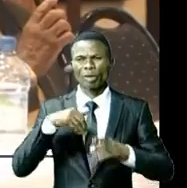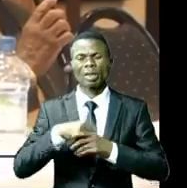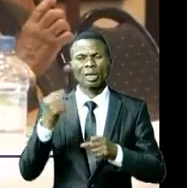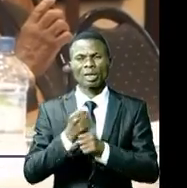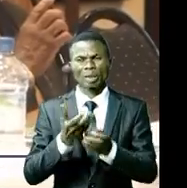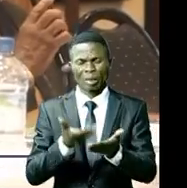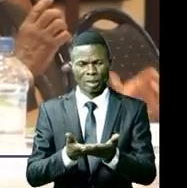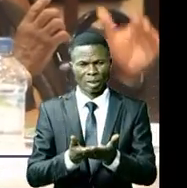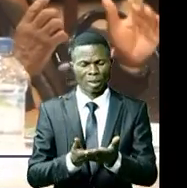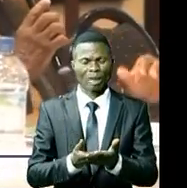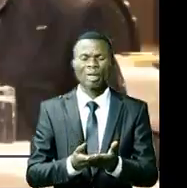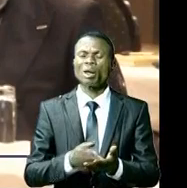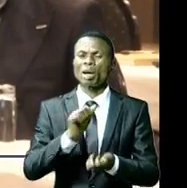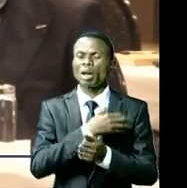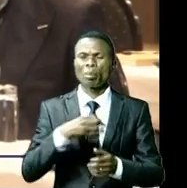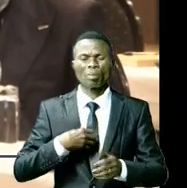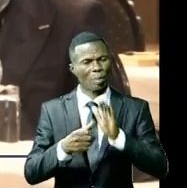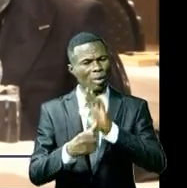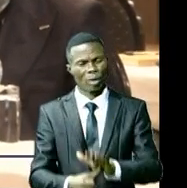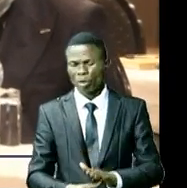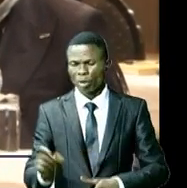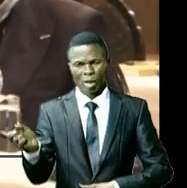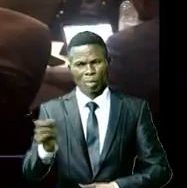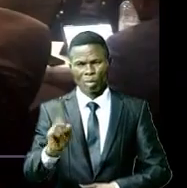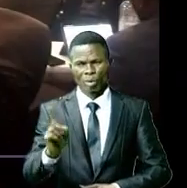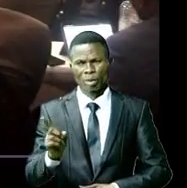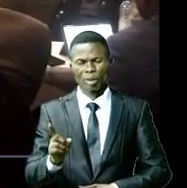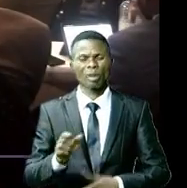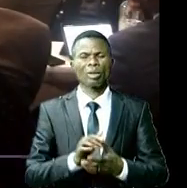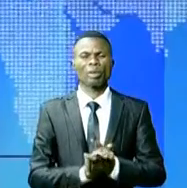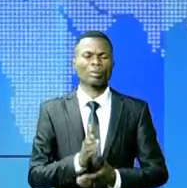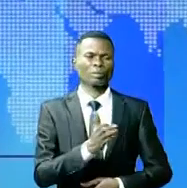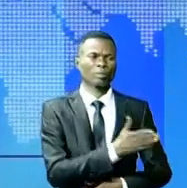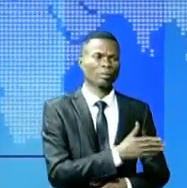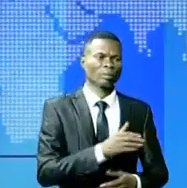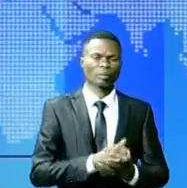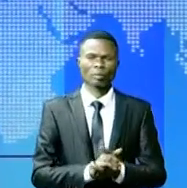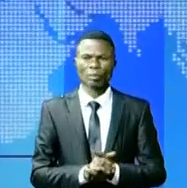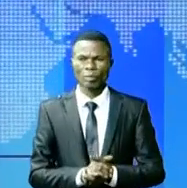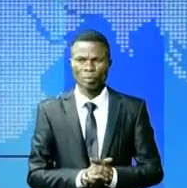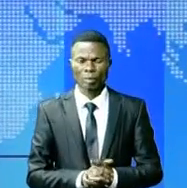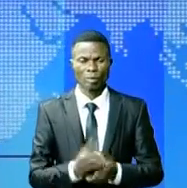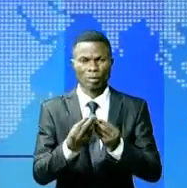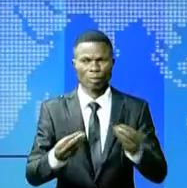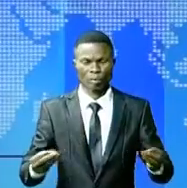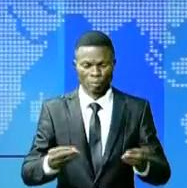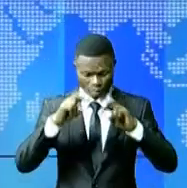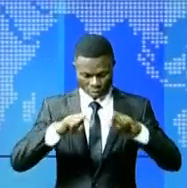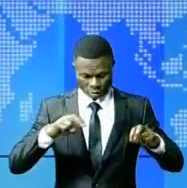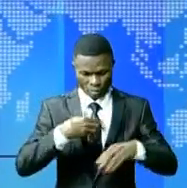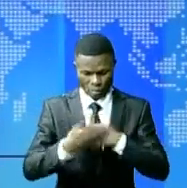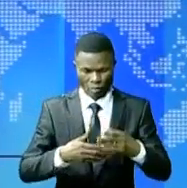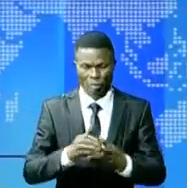travail. Et plus jamais, la femme doit continuer à se victimiser. Les résultats d'une enquête réalisée